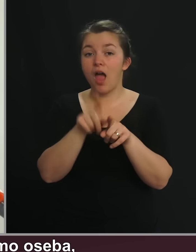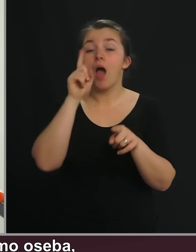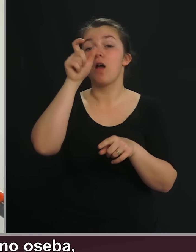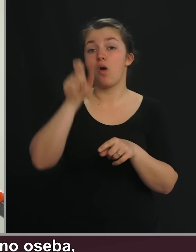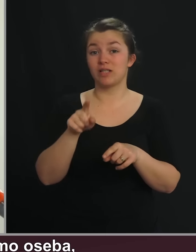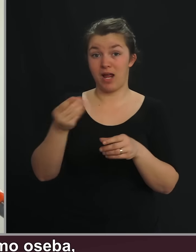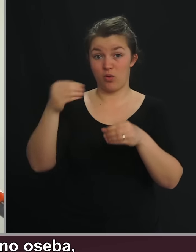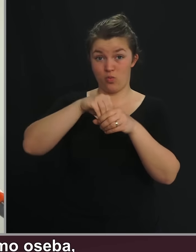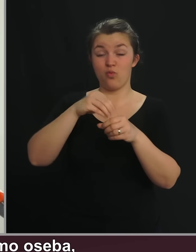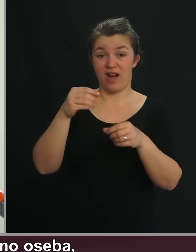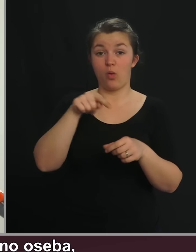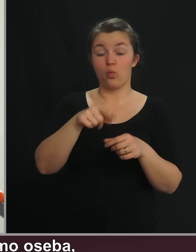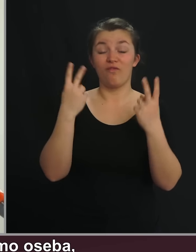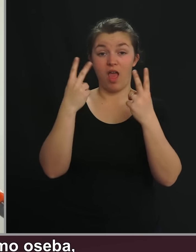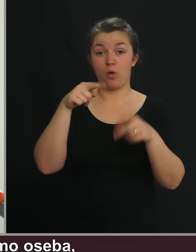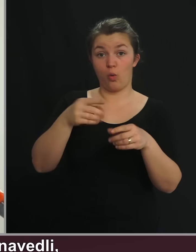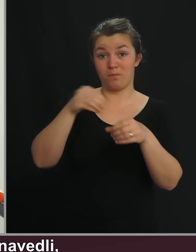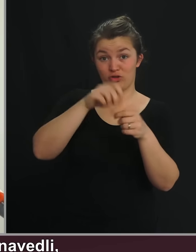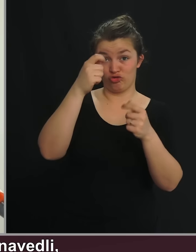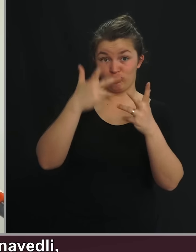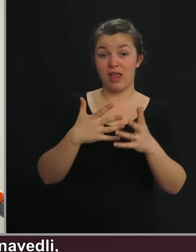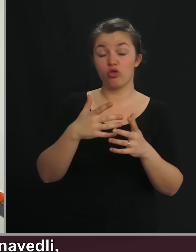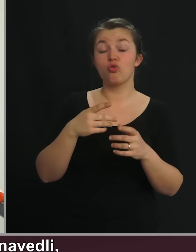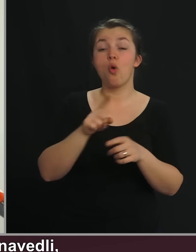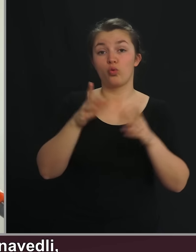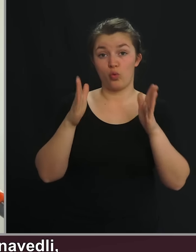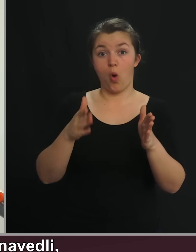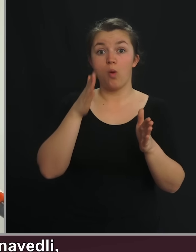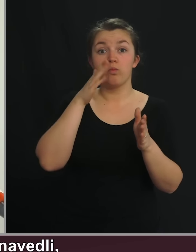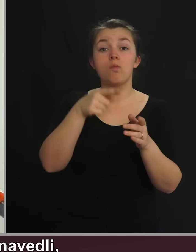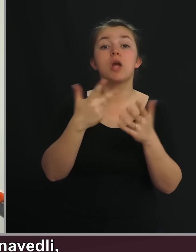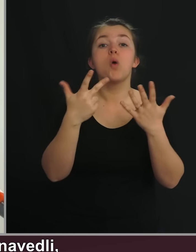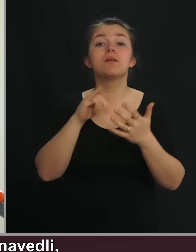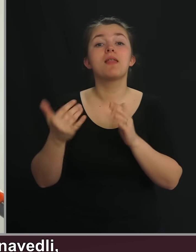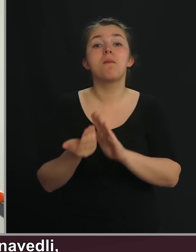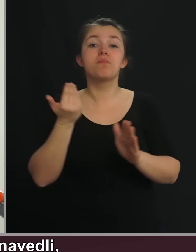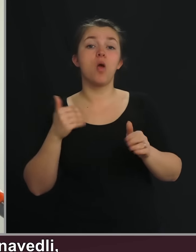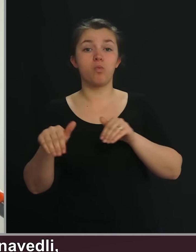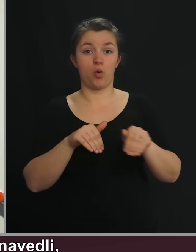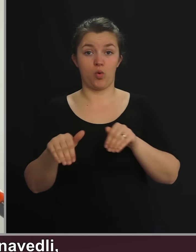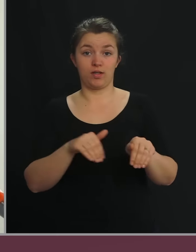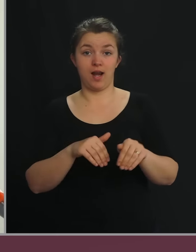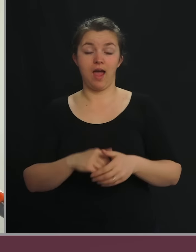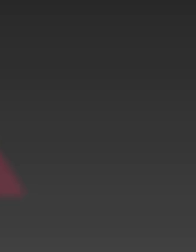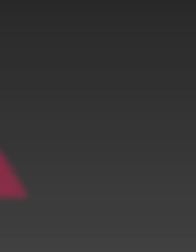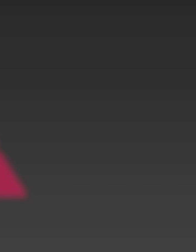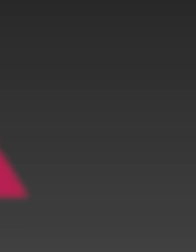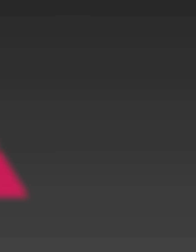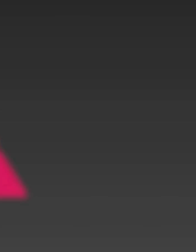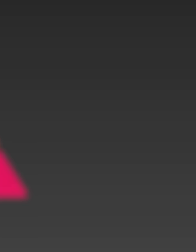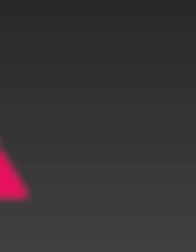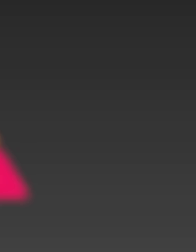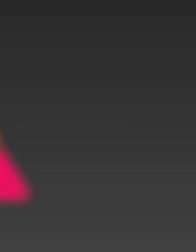enaka, samo oseba, ki je uveljavljala prišteto dobo, se bi, glede na primer, ki ste ga navedli, 8 let prej upokojila.